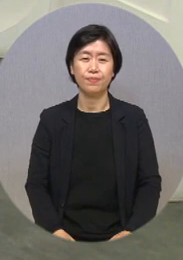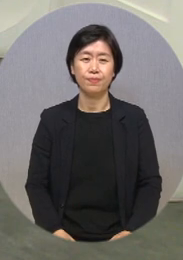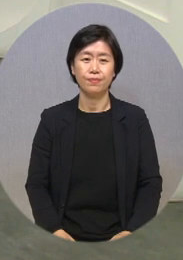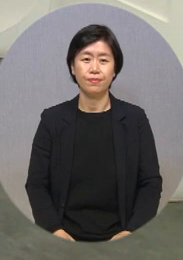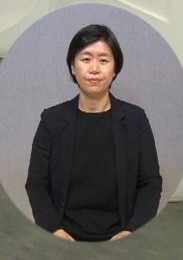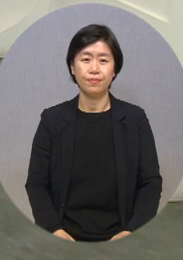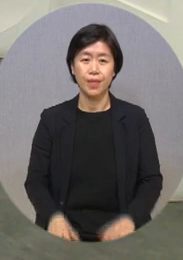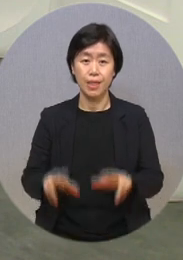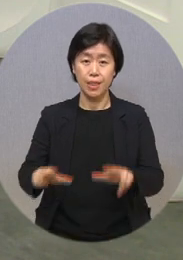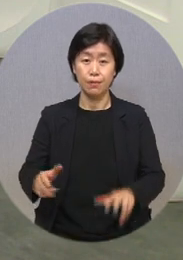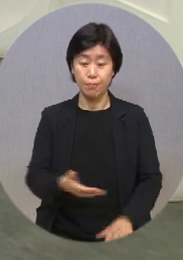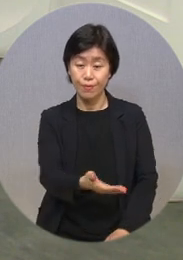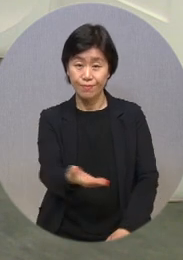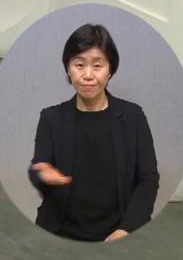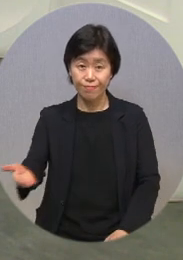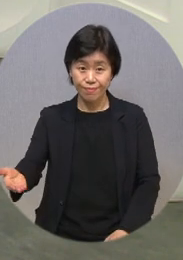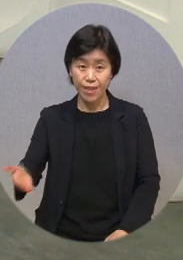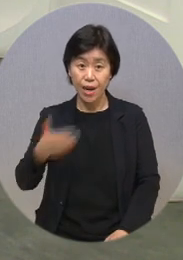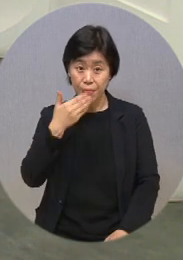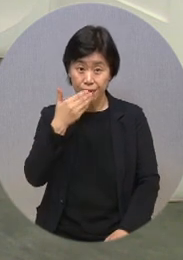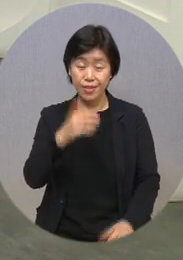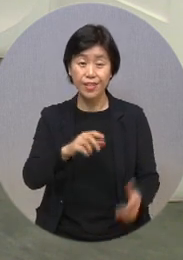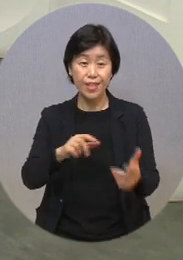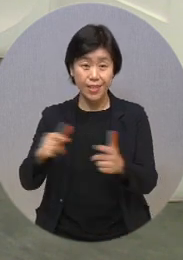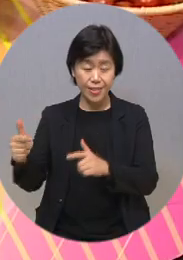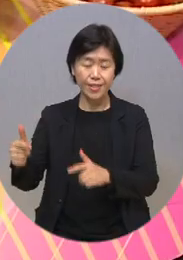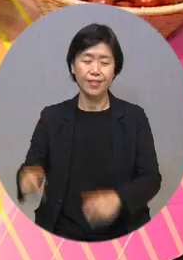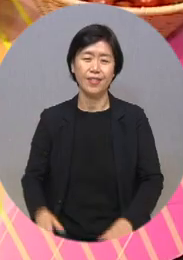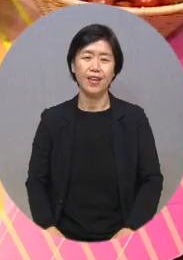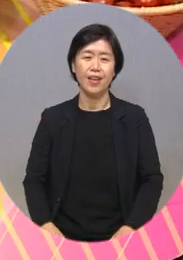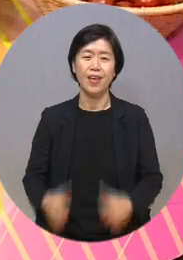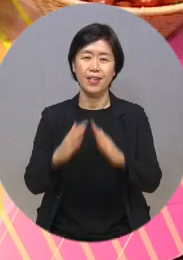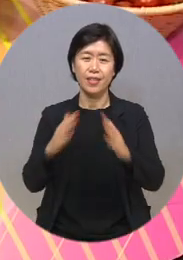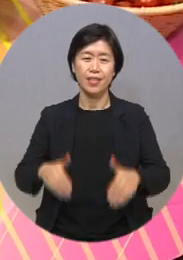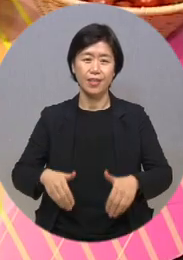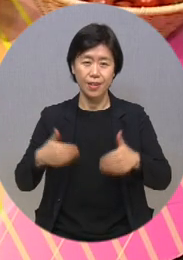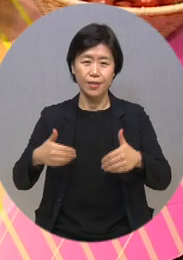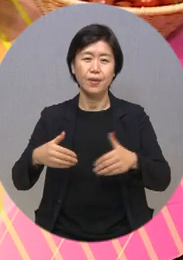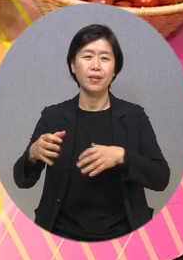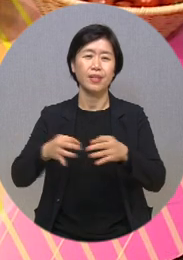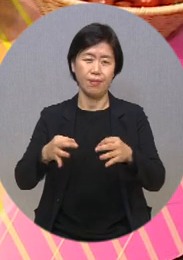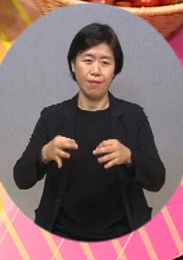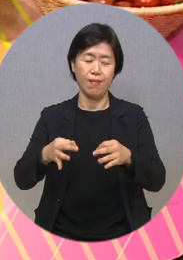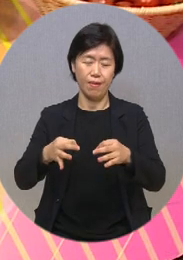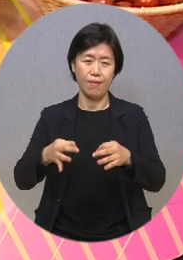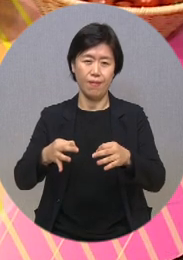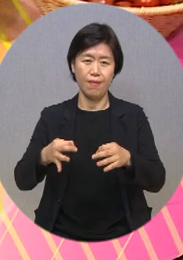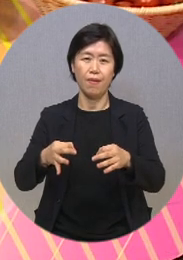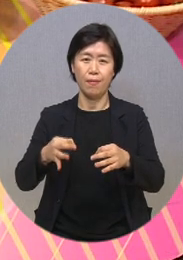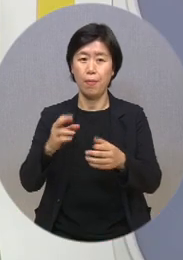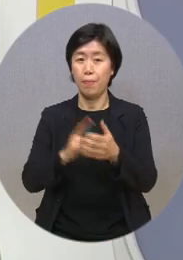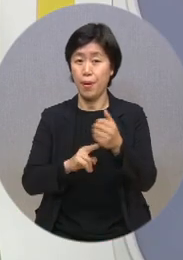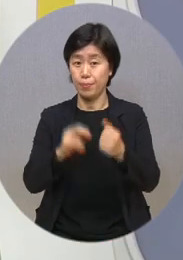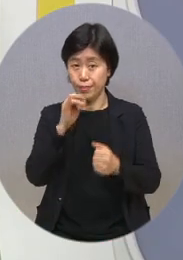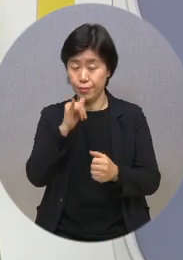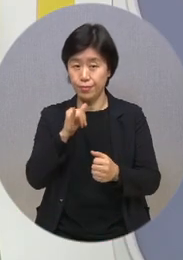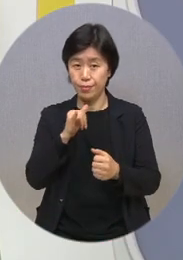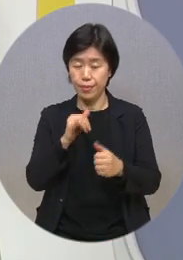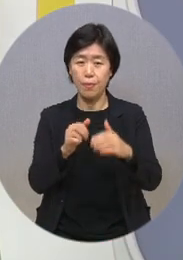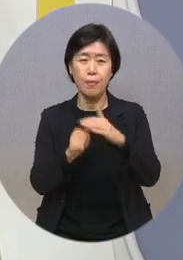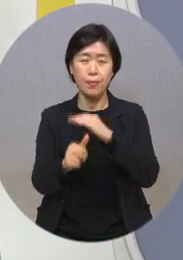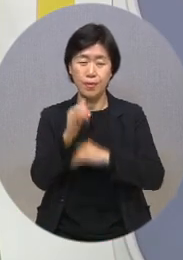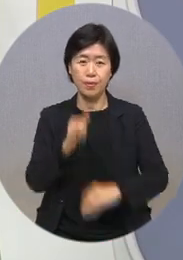앞에 보이는 먹거리들은 네. 다 남도장터를 빛낸 남력의 보물들입니다. 아, 정말요? 네. 이야,